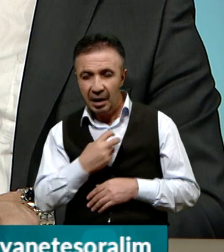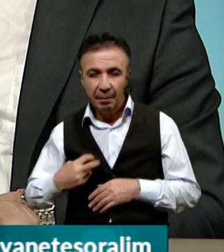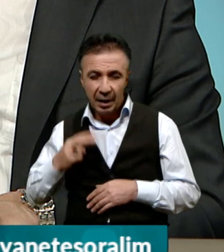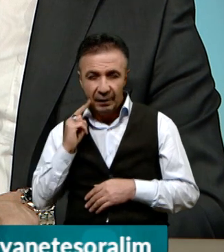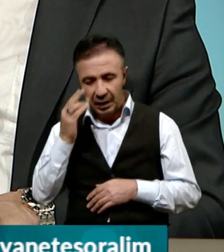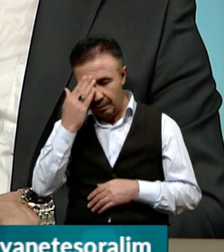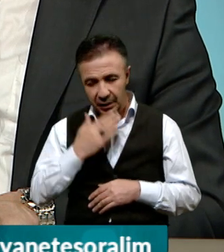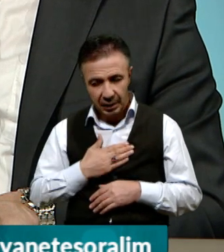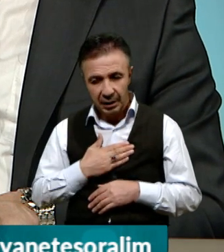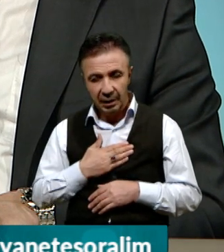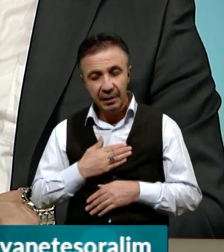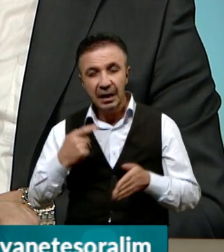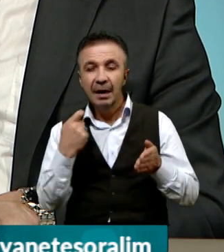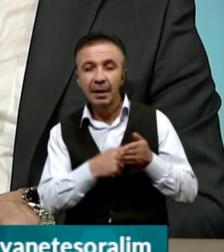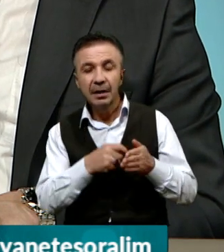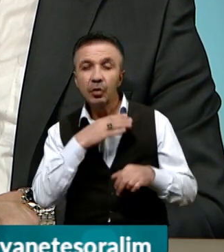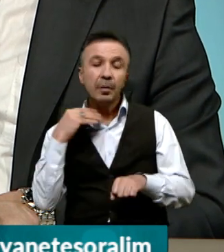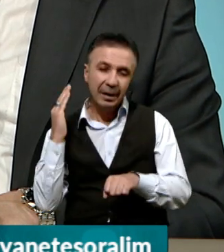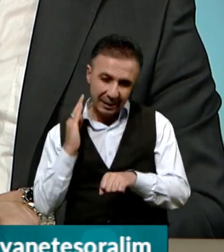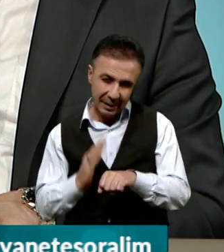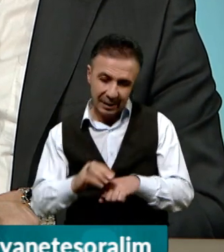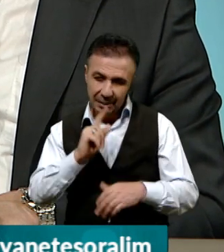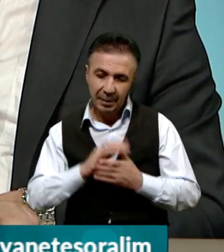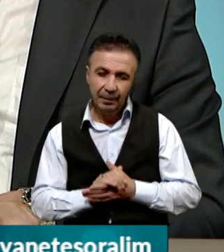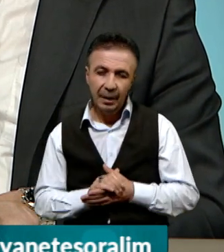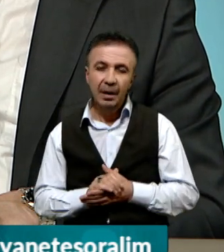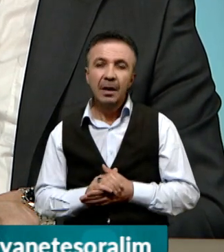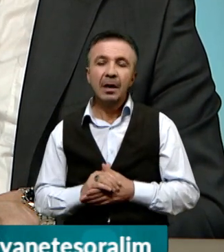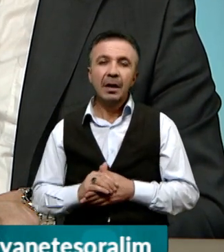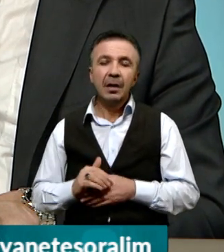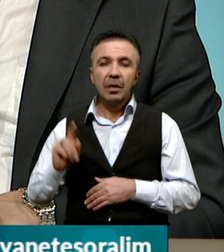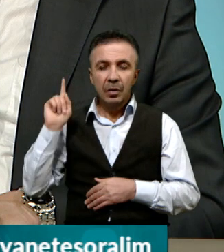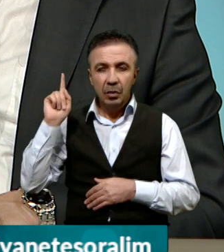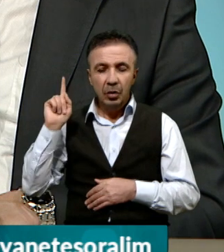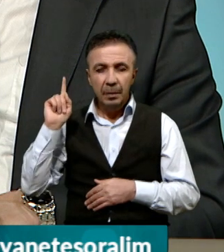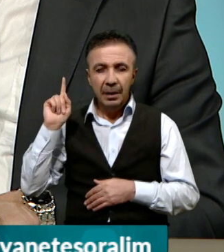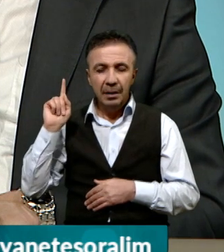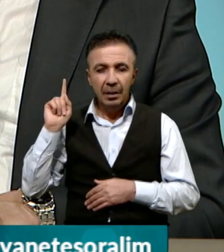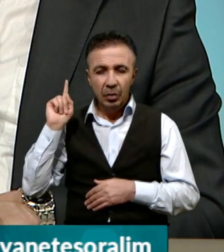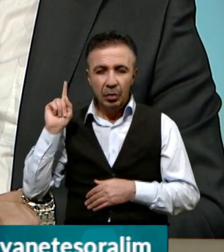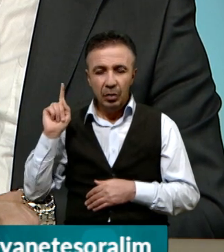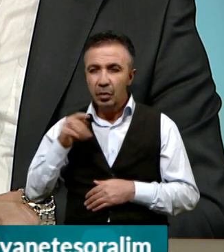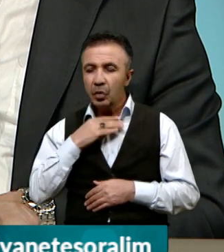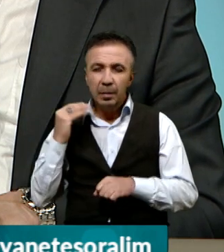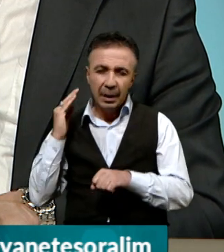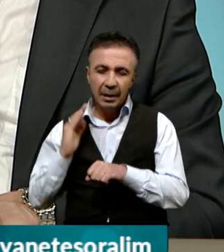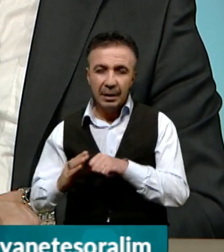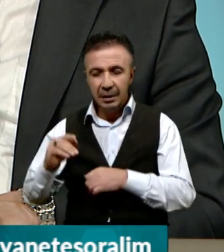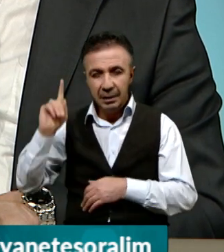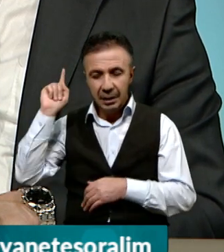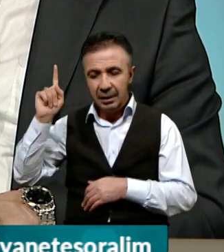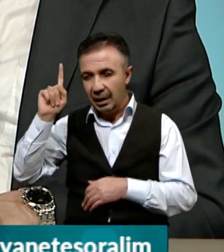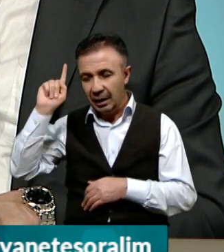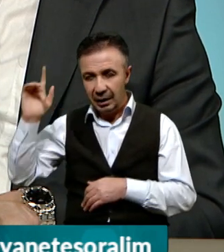mi? Bir hocadan duymuştum. Kurban sadece Allah için kesilir demişti. Gittiğim mukabele organizasyonlarında da